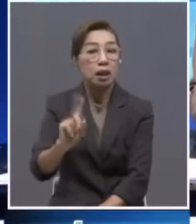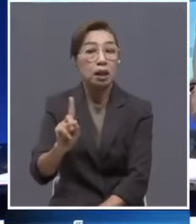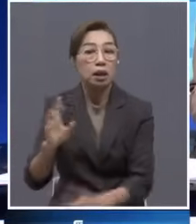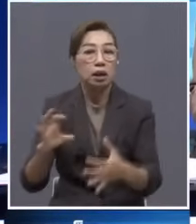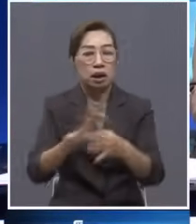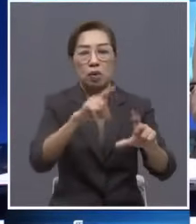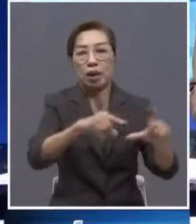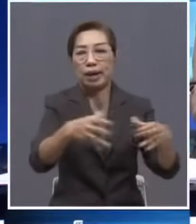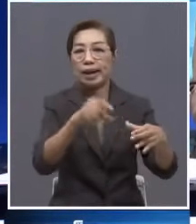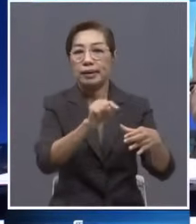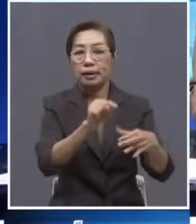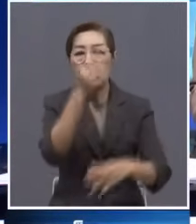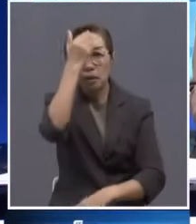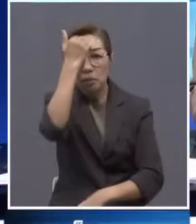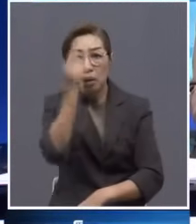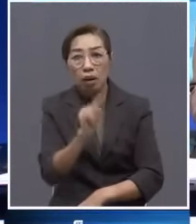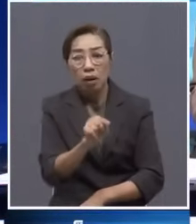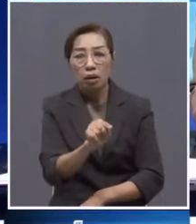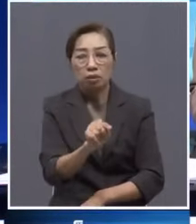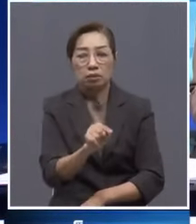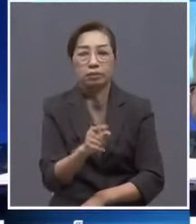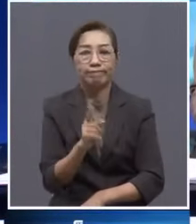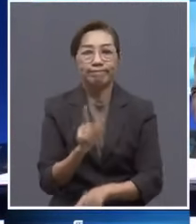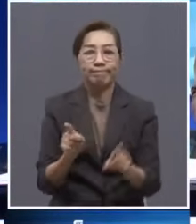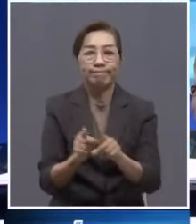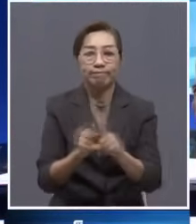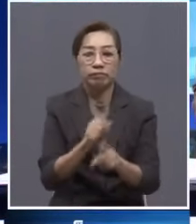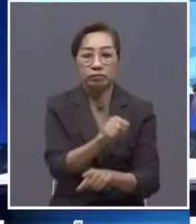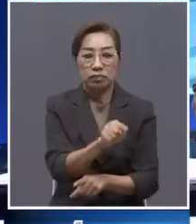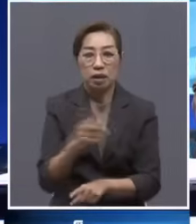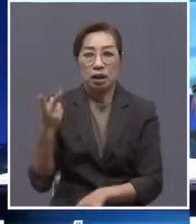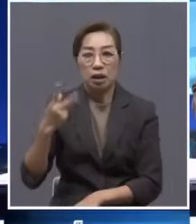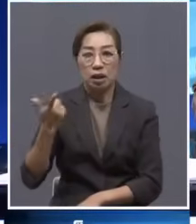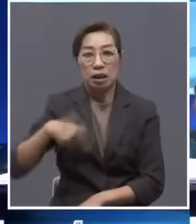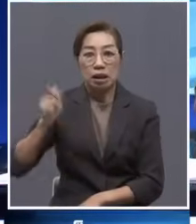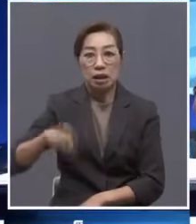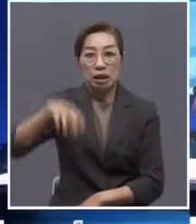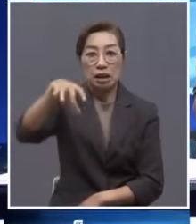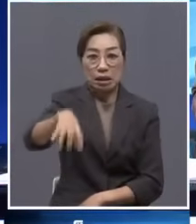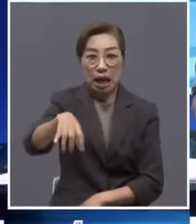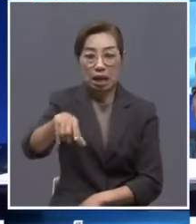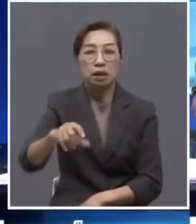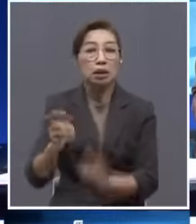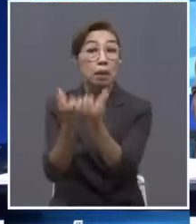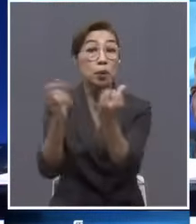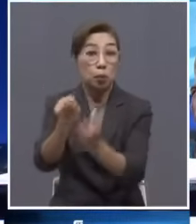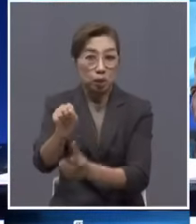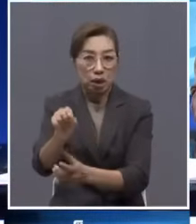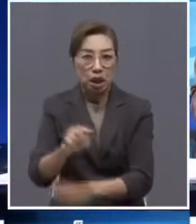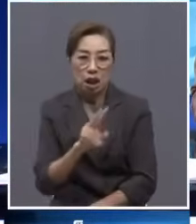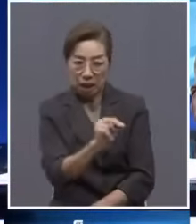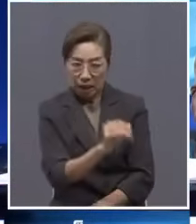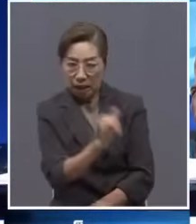ข้องกับทางก้าวไกลนะครับเพราะว่าได้นัดหถึงว่าต้องฟังคำวินิจฉัยของศาลรัฐธรรมนูญนะครับเกี่ยวข้องกับคดีล้มล้างการปก